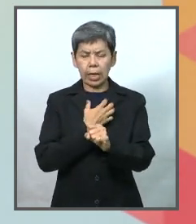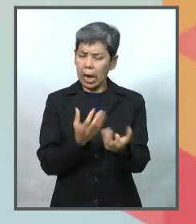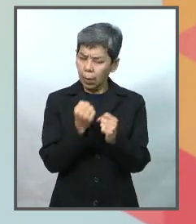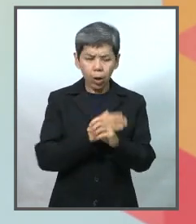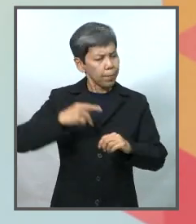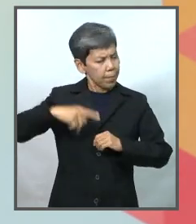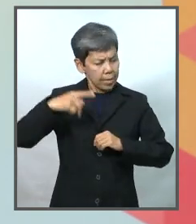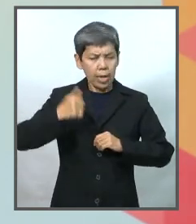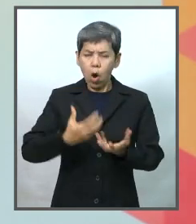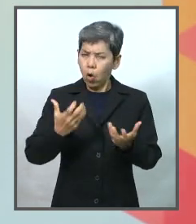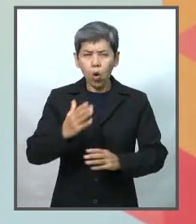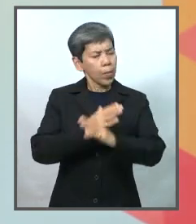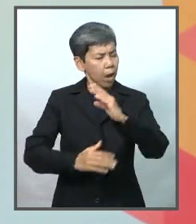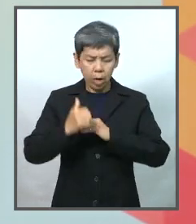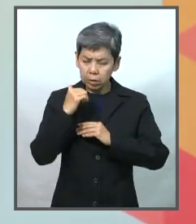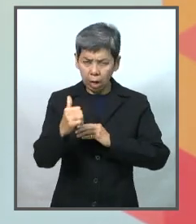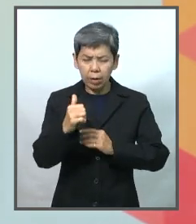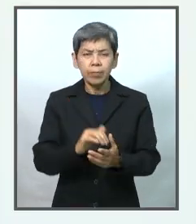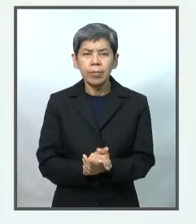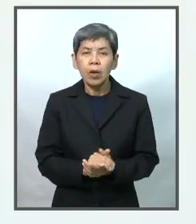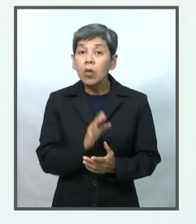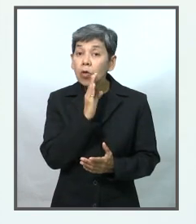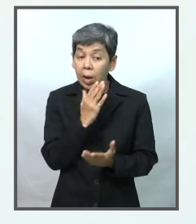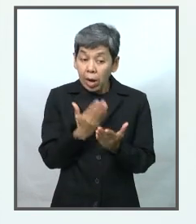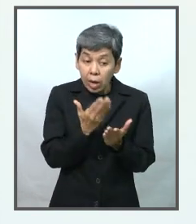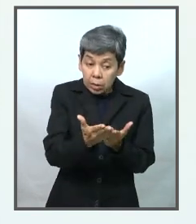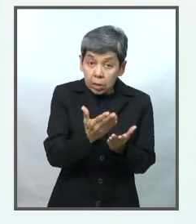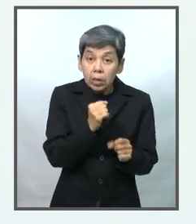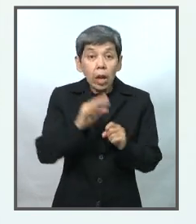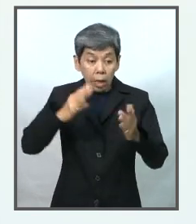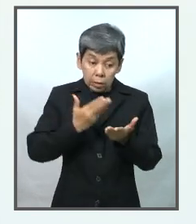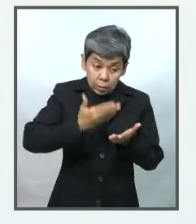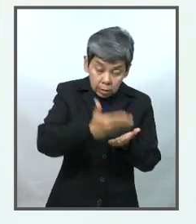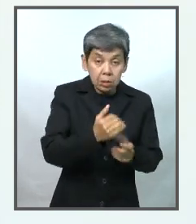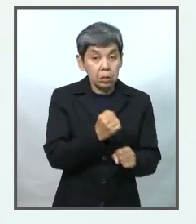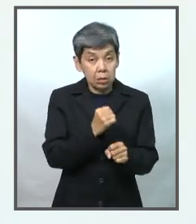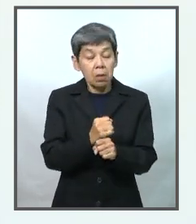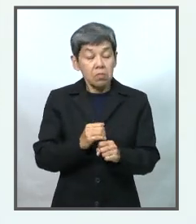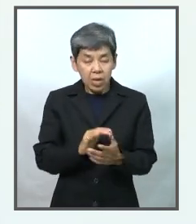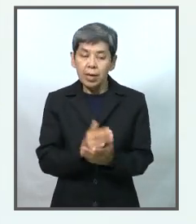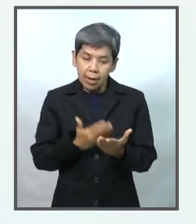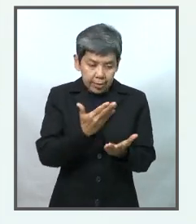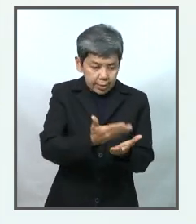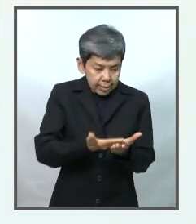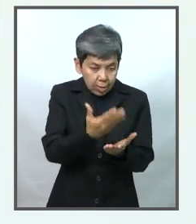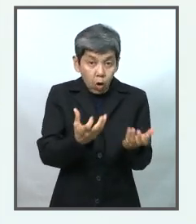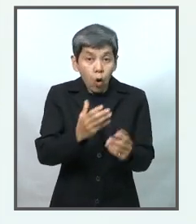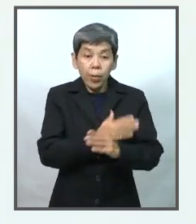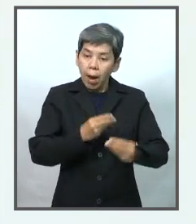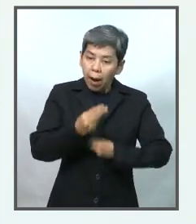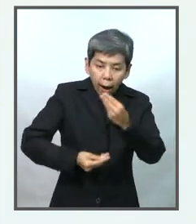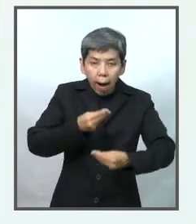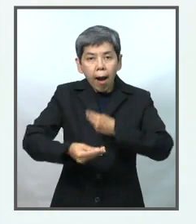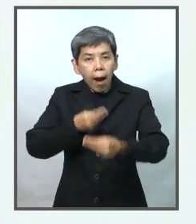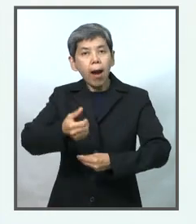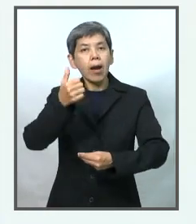ารถจัดจ้างวิธีพิเศษสำหรับสินค้าของคนพิการได้ซึ่งถ้าจัดซื้อจัดจ้างของภาครัฐเนี่ยซึ่งเป็นเงินมหาศาลเนี่ยสามารถทำให้สินค้าของค